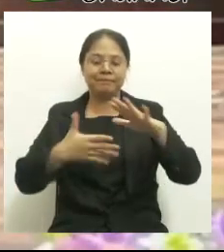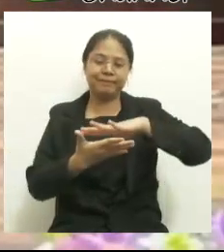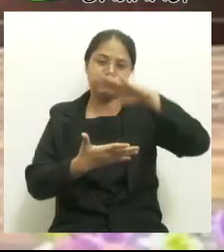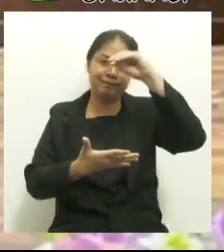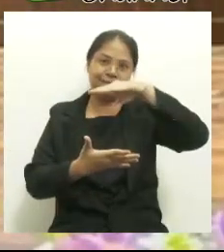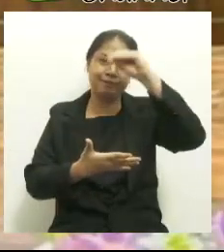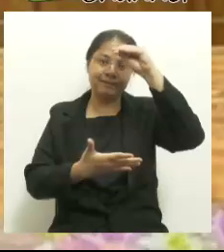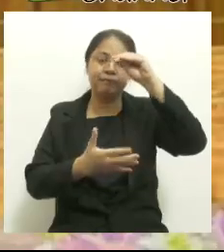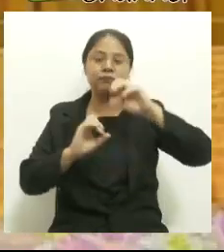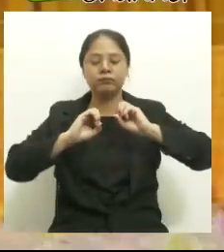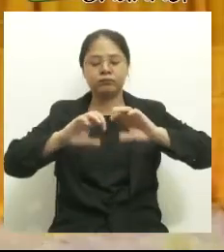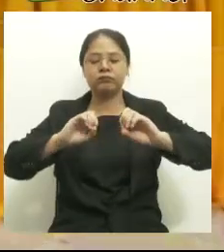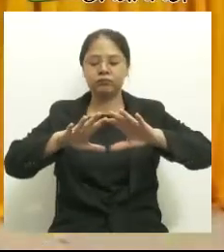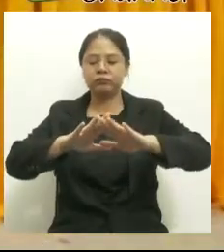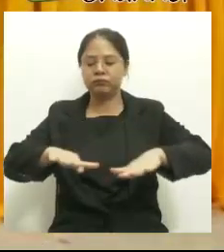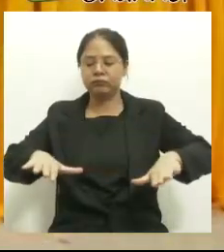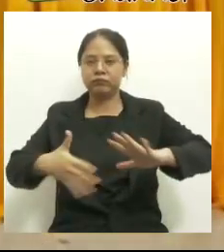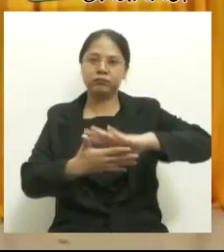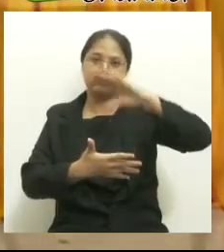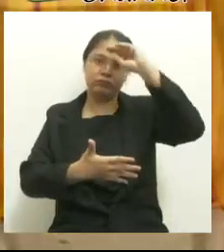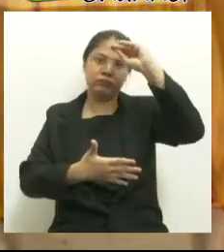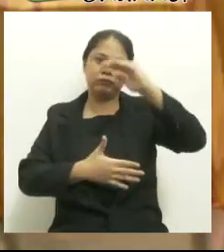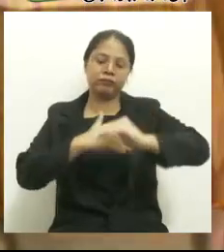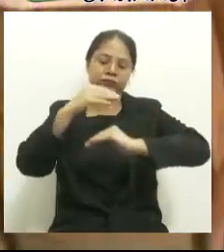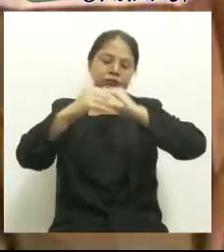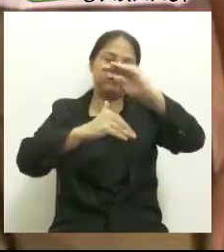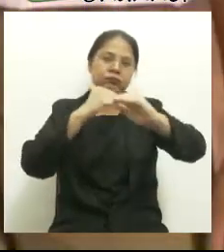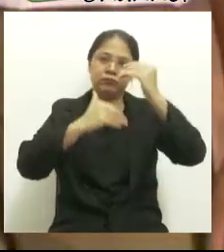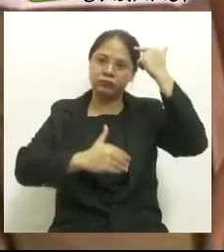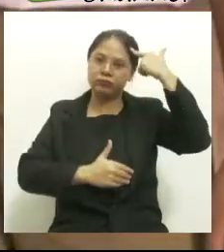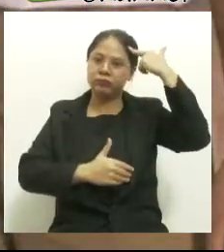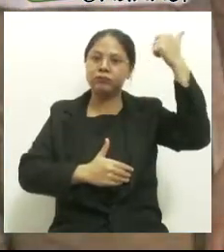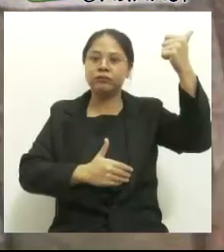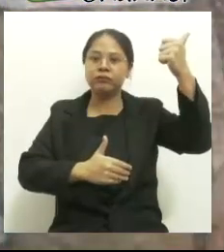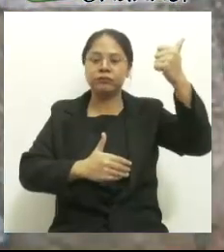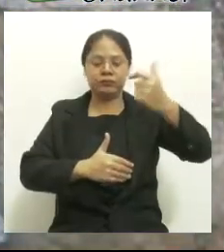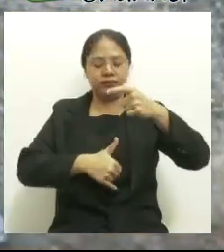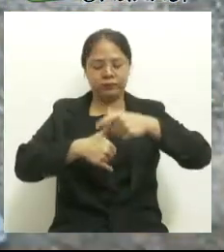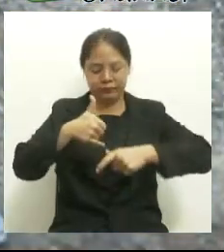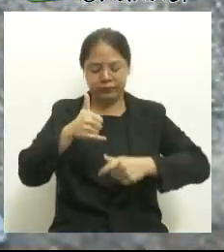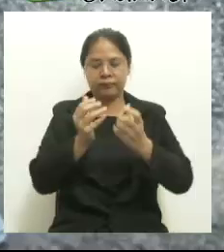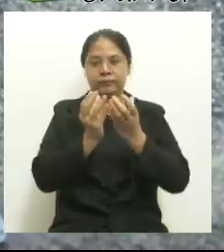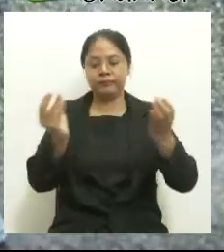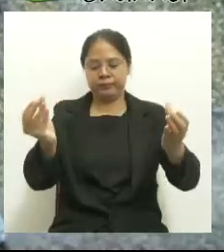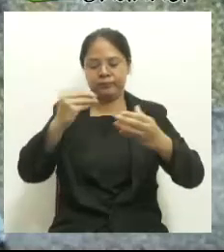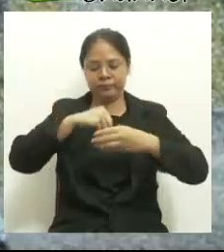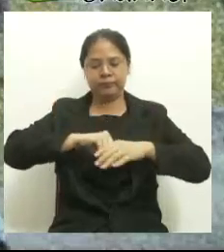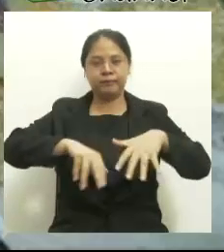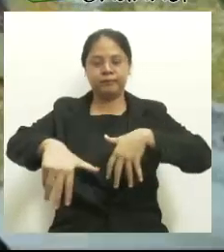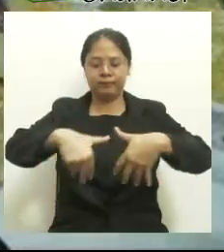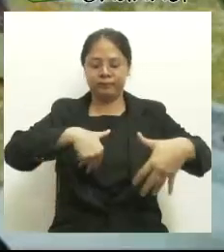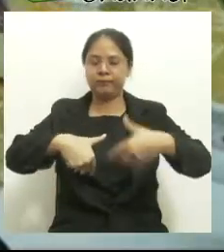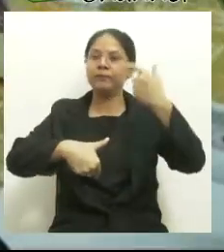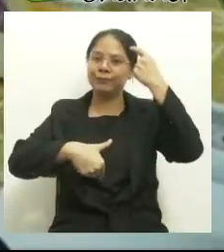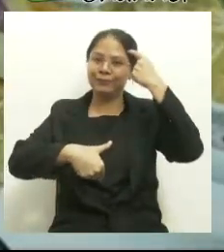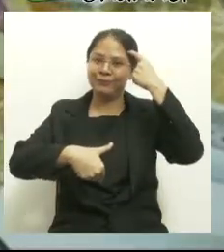งพัฒนาผู้เรียนทุกคนให้เป็นมนุษย์ที่มีความสมดุลทางร่างกายความรู้คุณธรรมมีจิตสำนึกในความเป็นพลเมืองไทยและเป็นพล